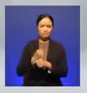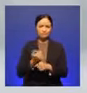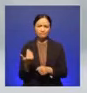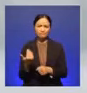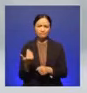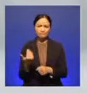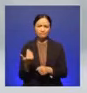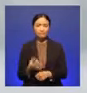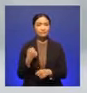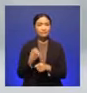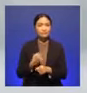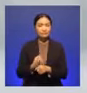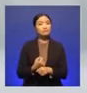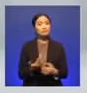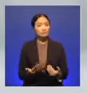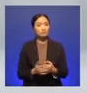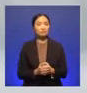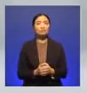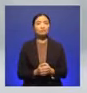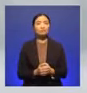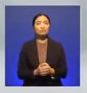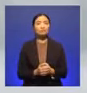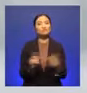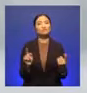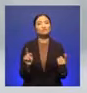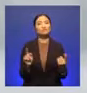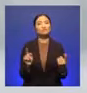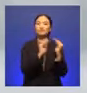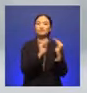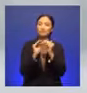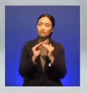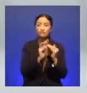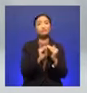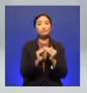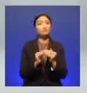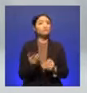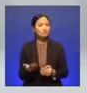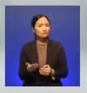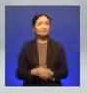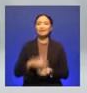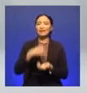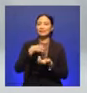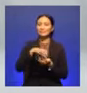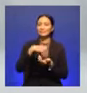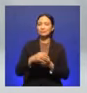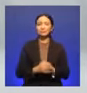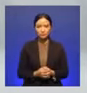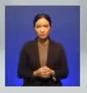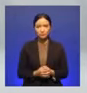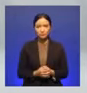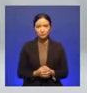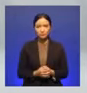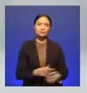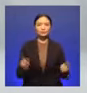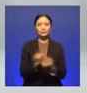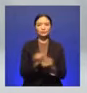านใดบ้างที่ทำเรื่องความเป็นธรรมทางสังคมและสุขภาพต้องขอเรียนก่อนค่ะว่าเรื่องความเป็นธรรมทางสัง